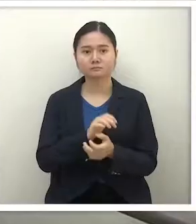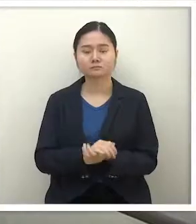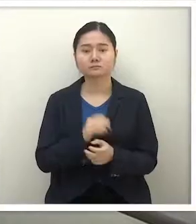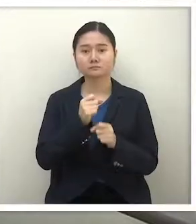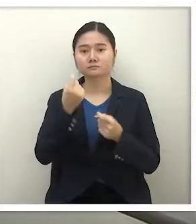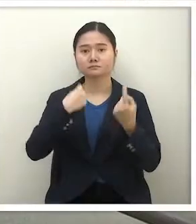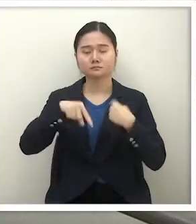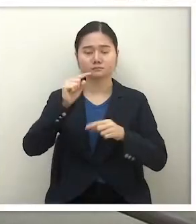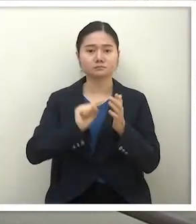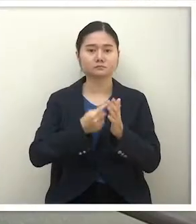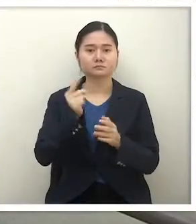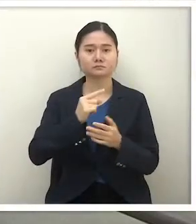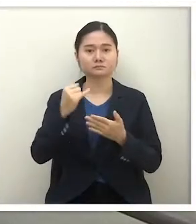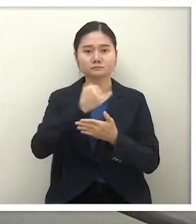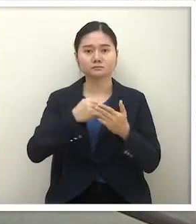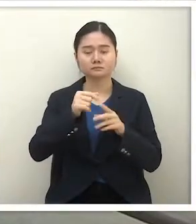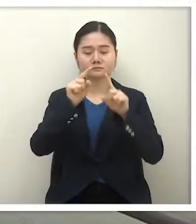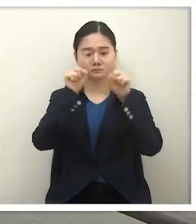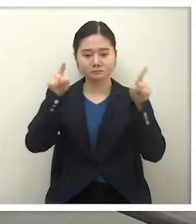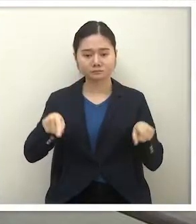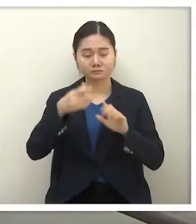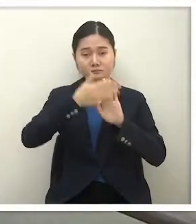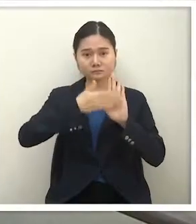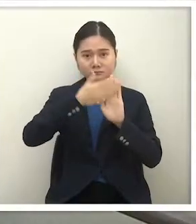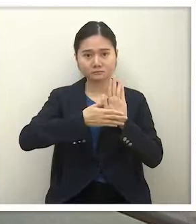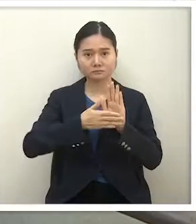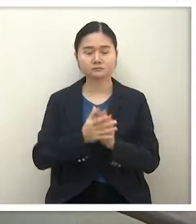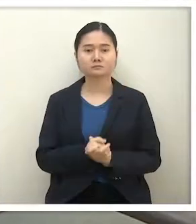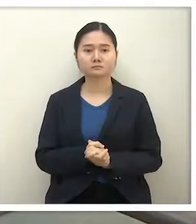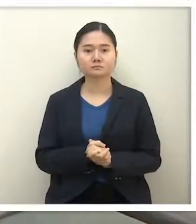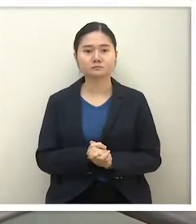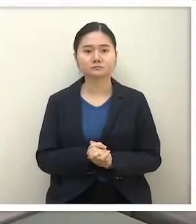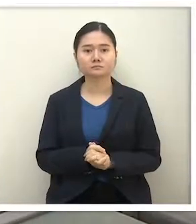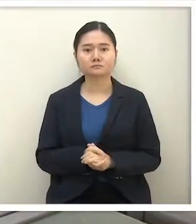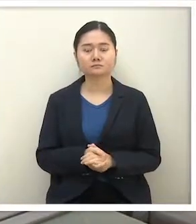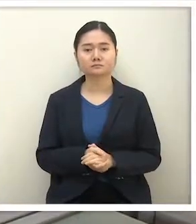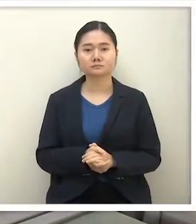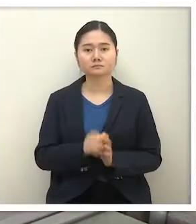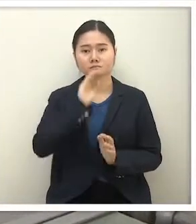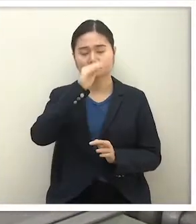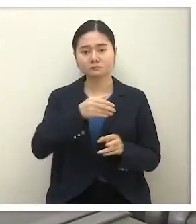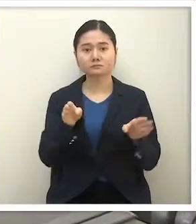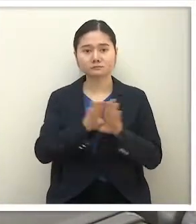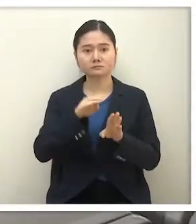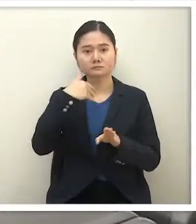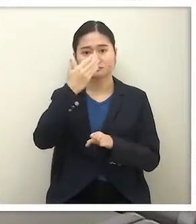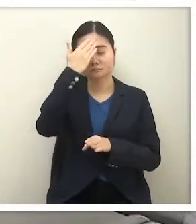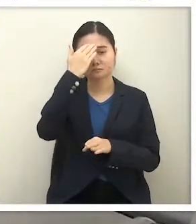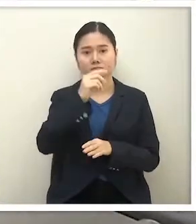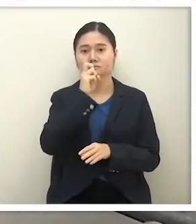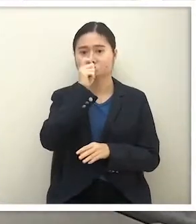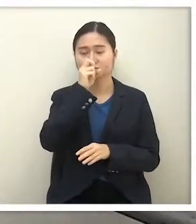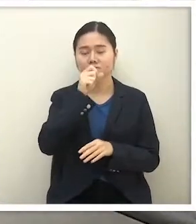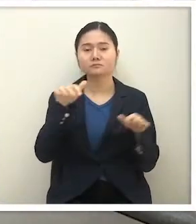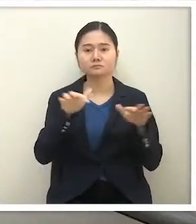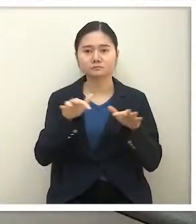แอนิเมชันเริ่มจากการวาดฉากนะครับเดี๋ยวเราเก็บไอ้ตัวช้างนี่ลงไปก่อนเนาะเพราะว่าเป็นการทดส